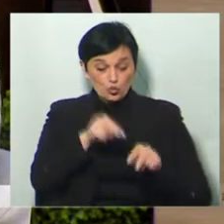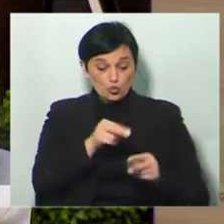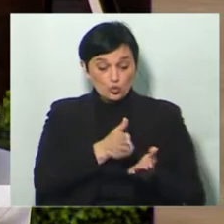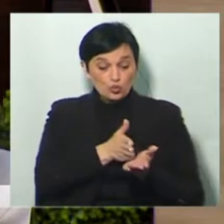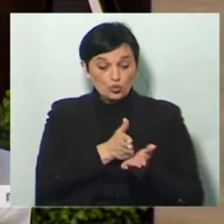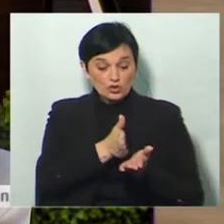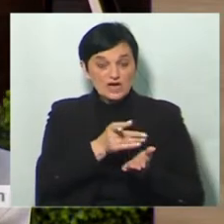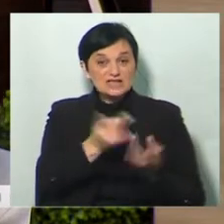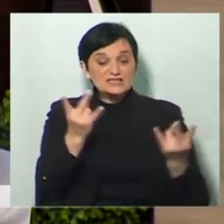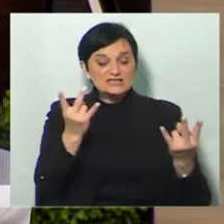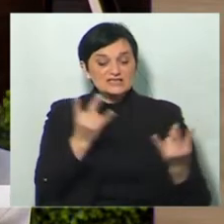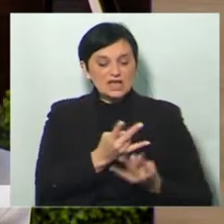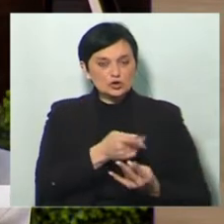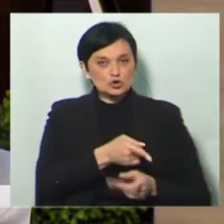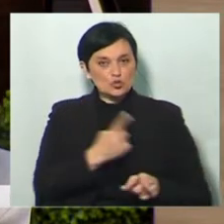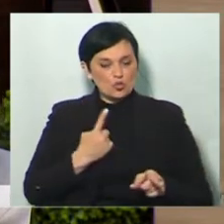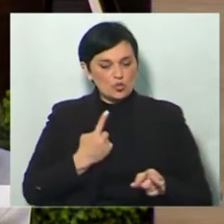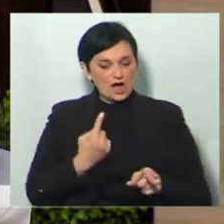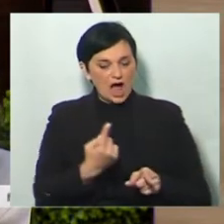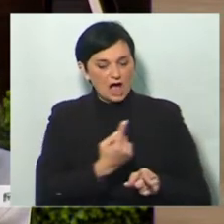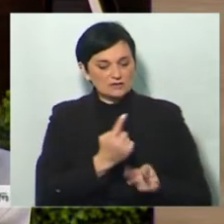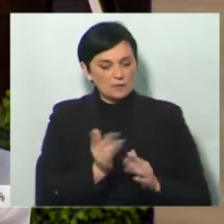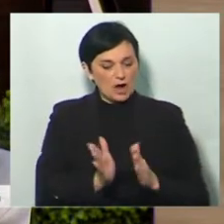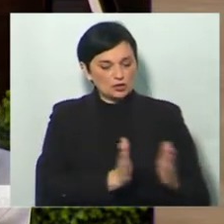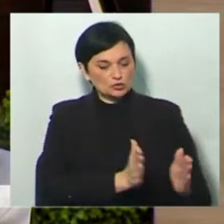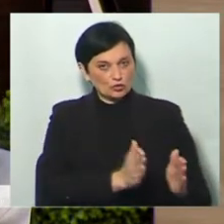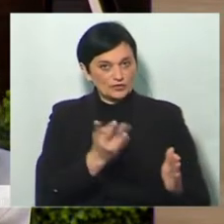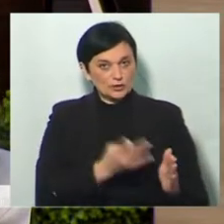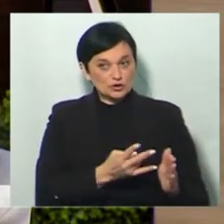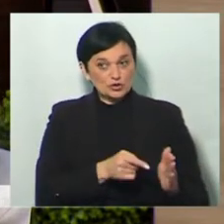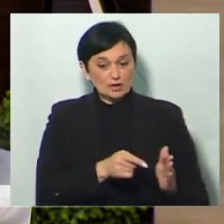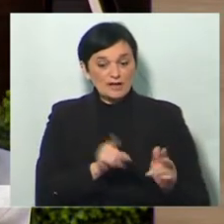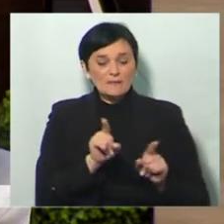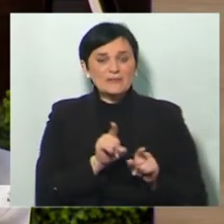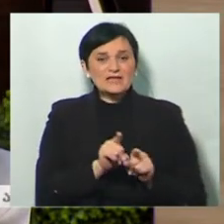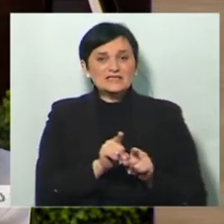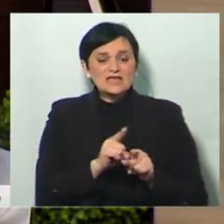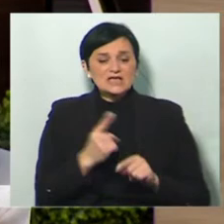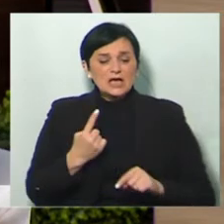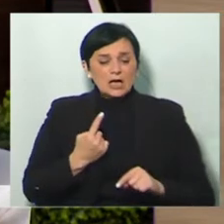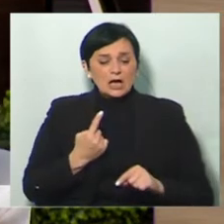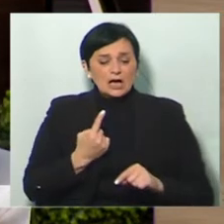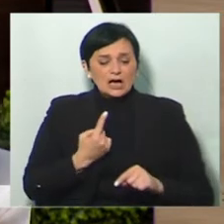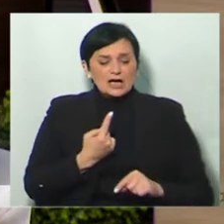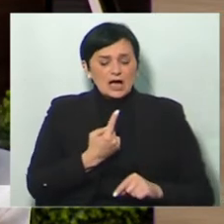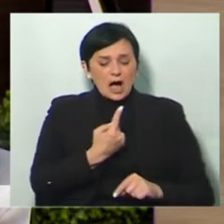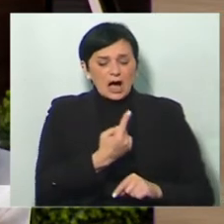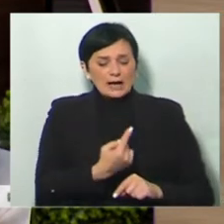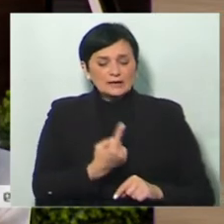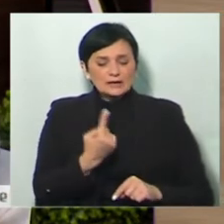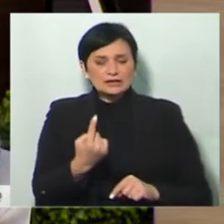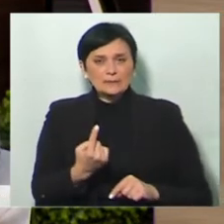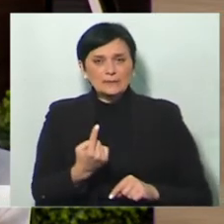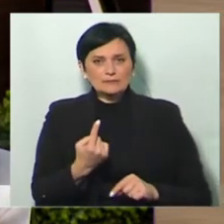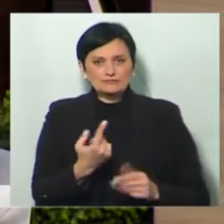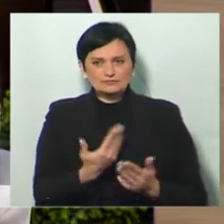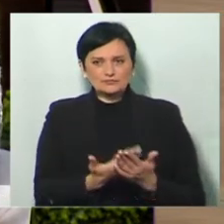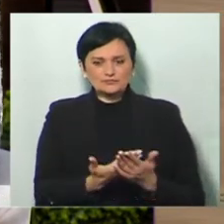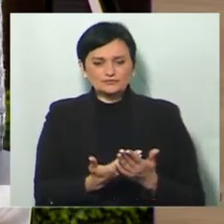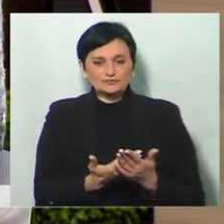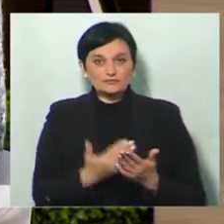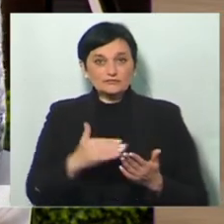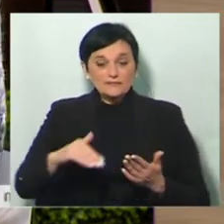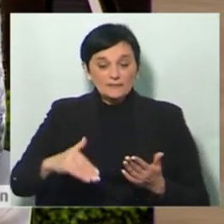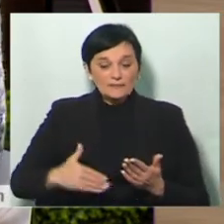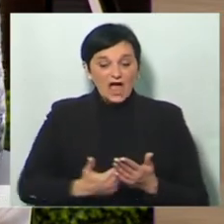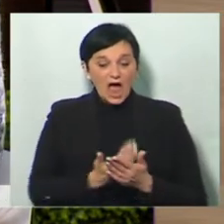twistaci, irogan martoveba. Da, iseti gan martoveba, birom lebit, ragat, utkoiaro,